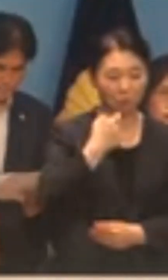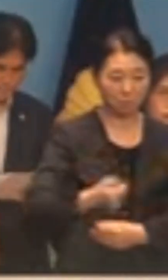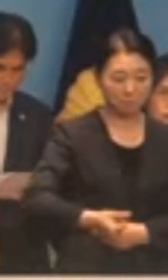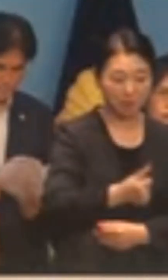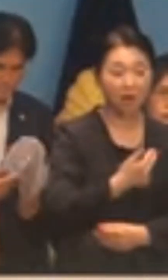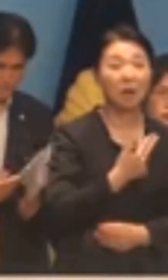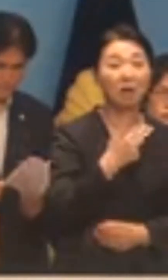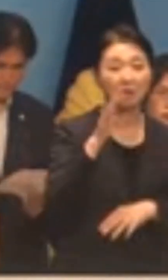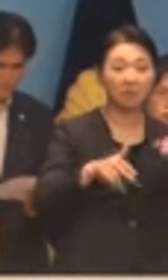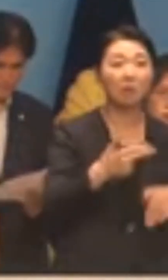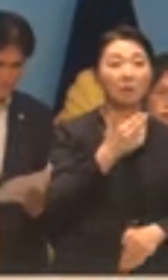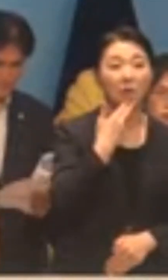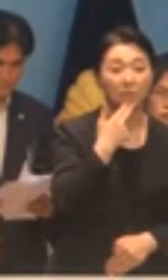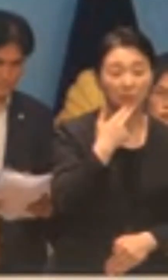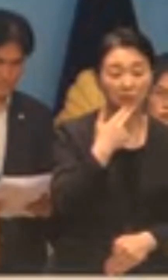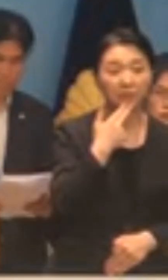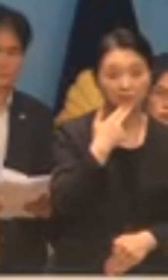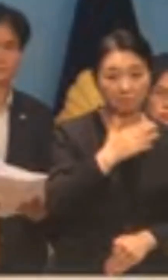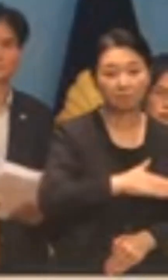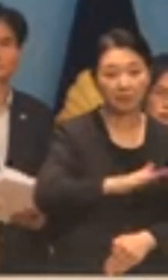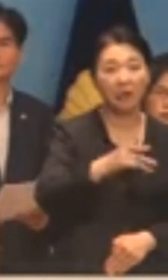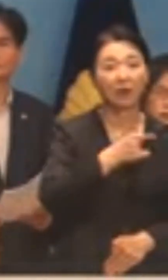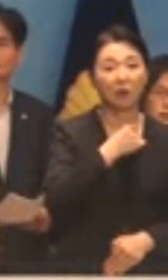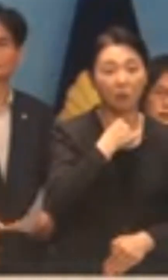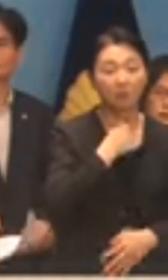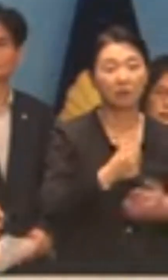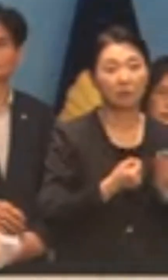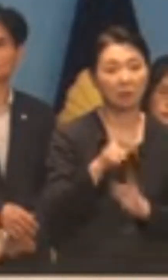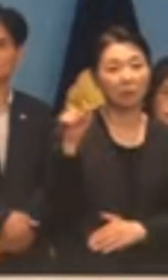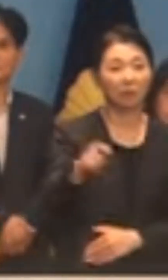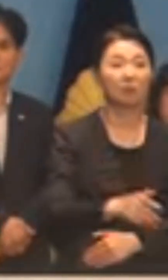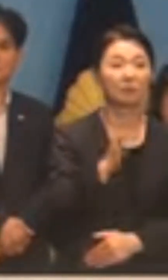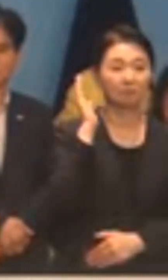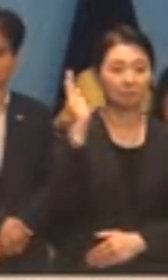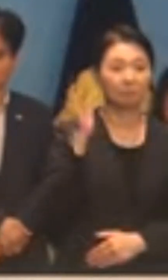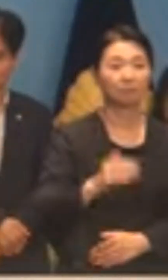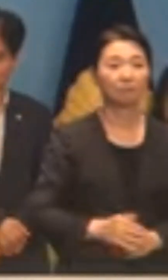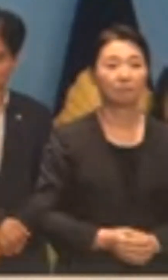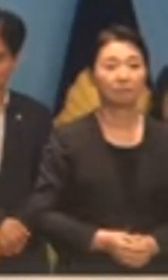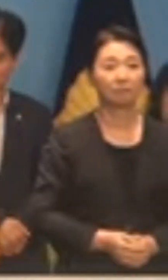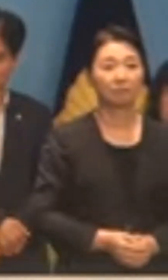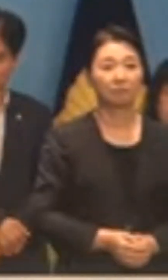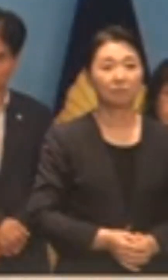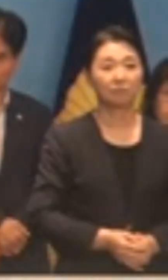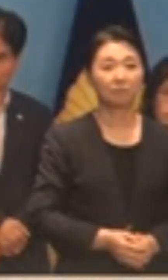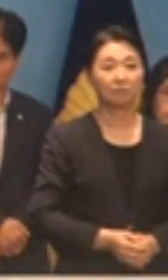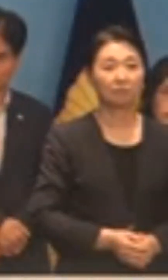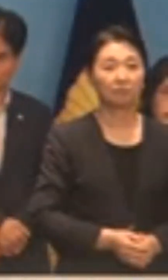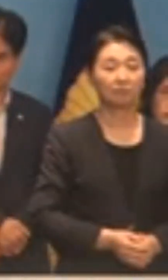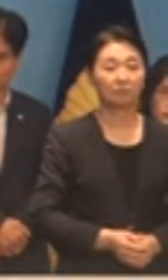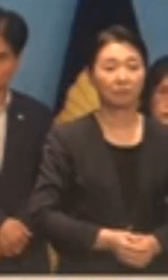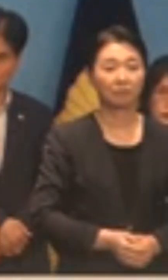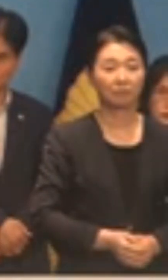배제되지 않는 길로 나아가야 한다는 마음으로 이 자리에 섰습니다.